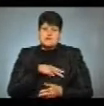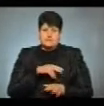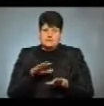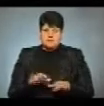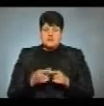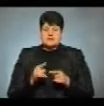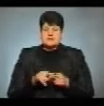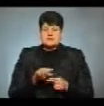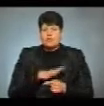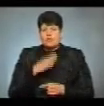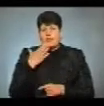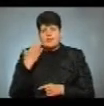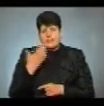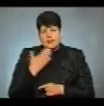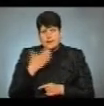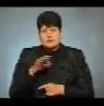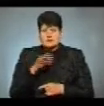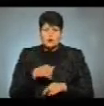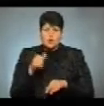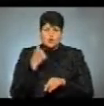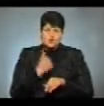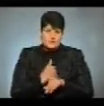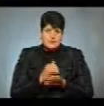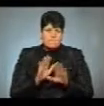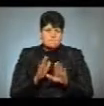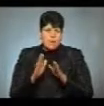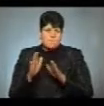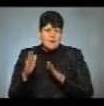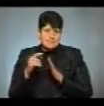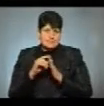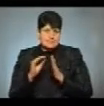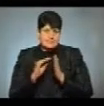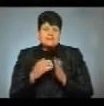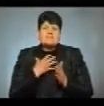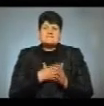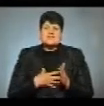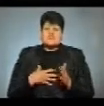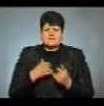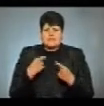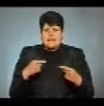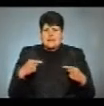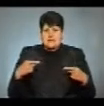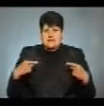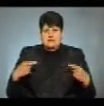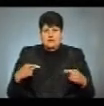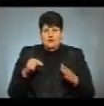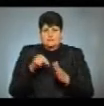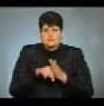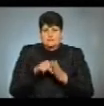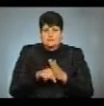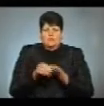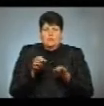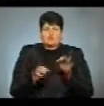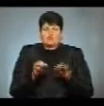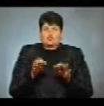була лекція про основні моменти, які важливі для різного типу журі,